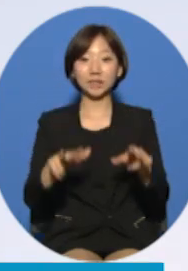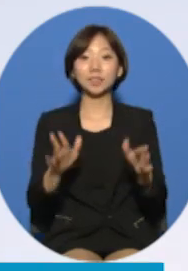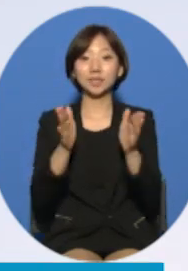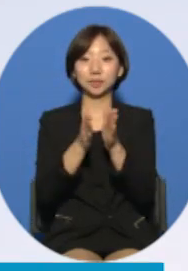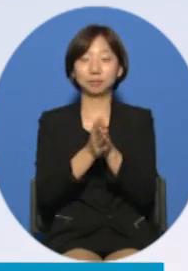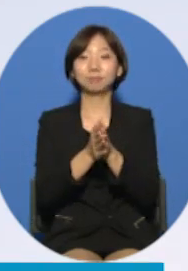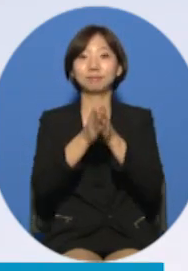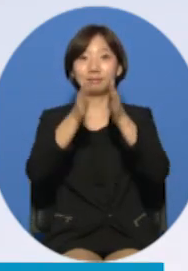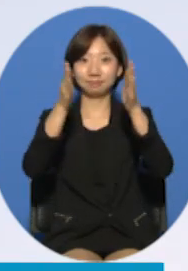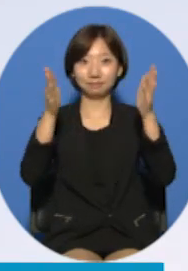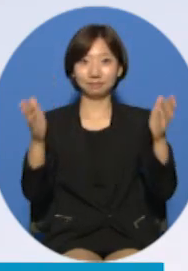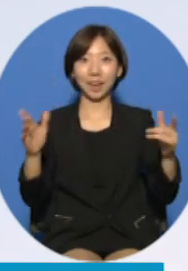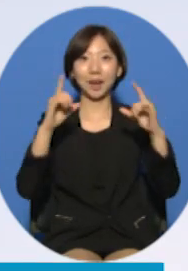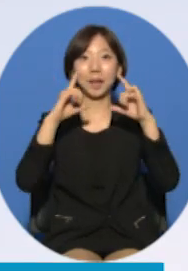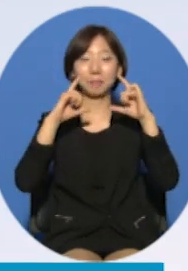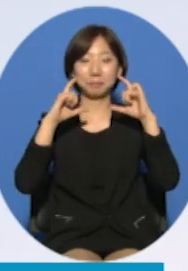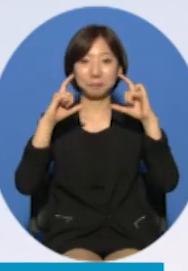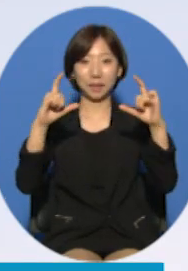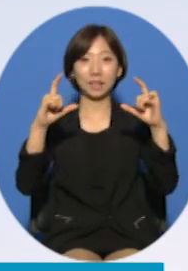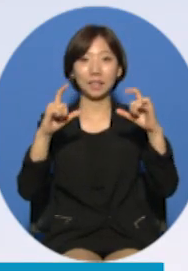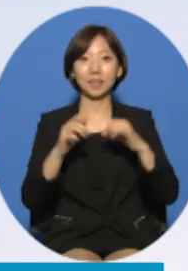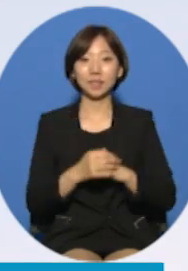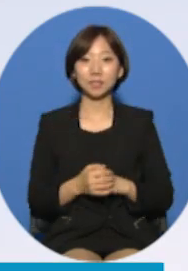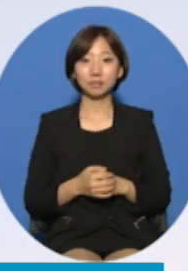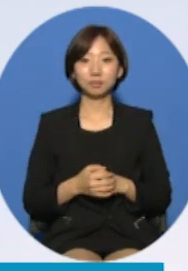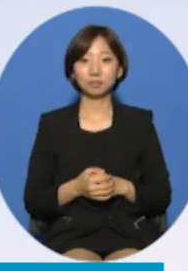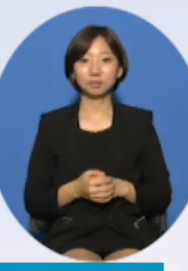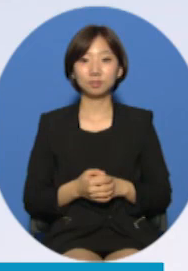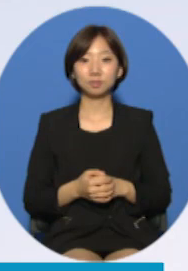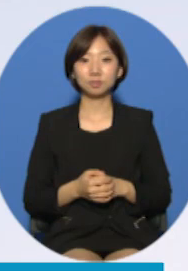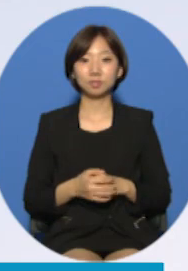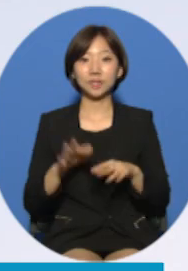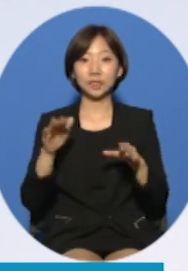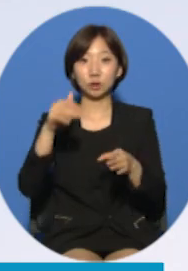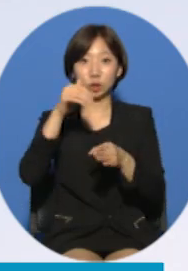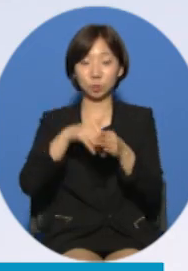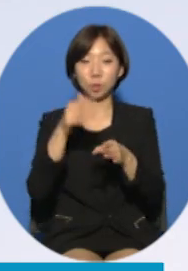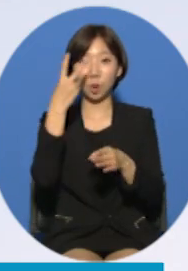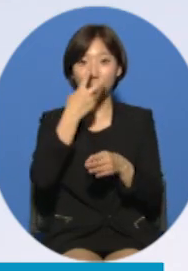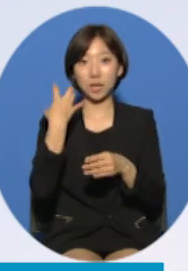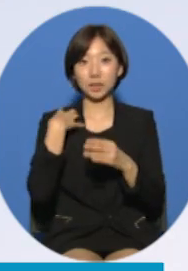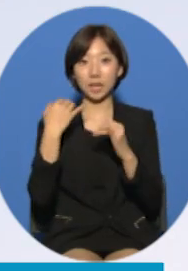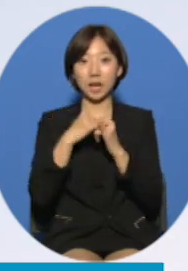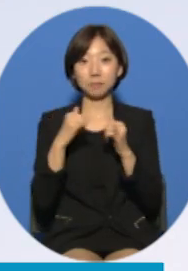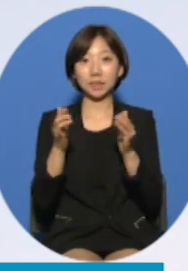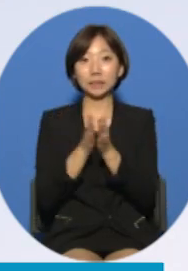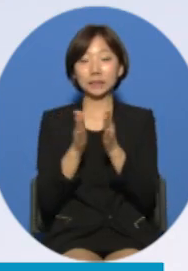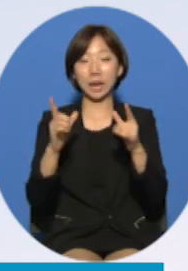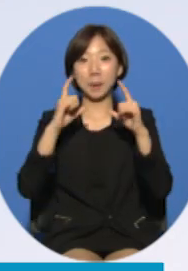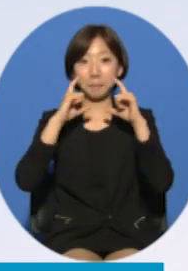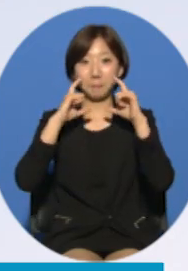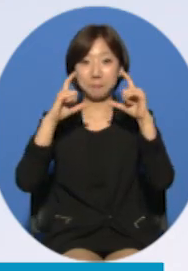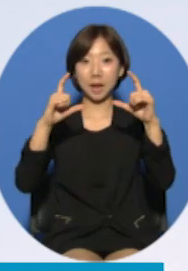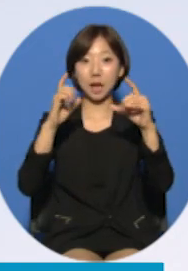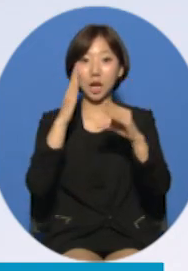투표가 예. 개시가 됐습니다. 지금 투표 관리관이 지금 개시 선언을 지금 하고 있습니다. 그렇죠. 예. 이제